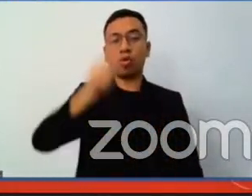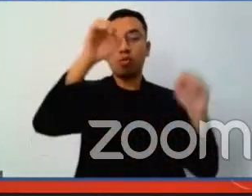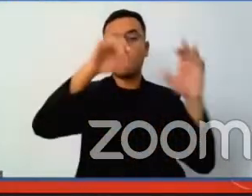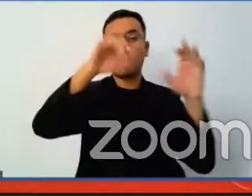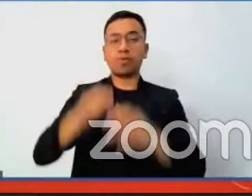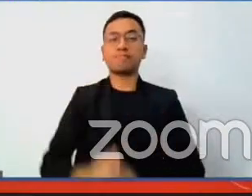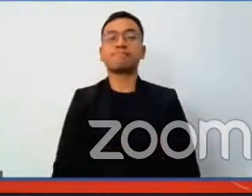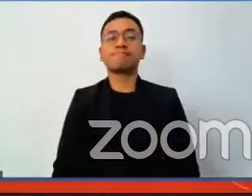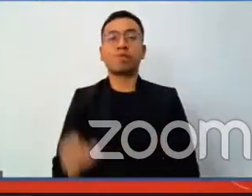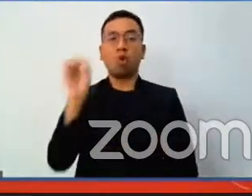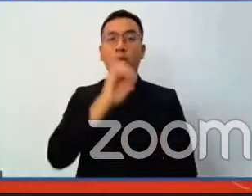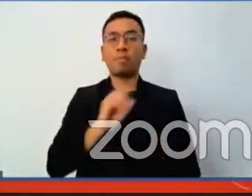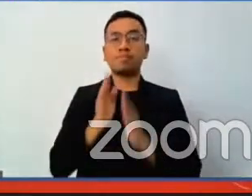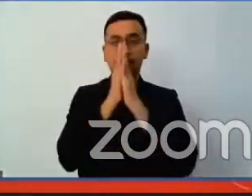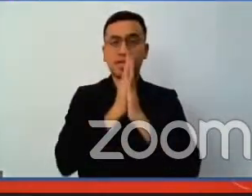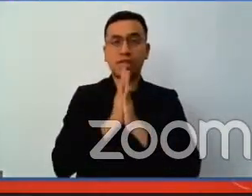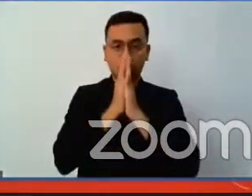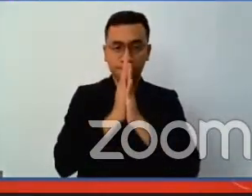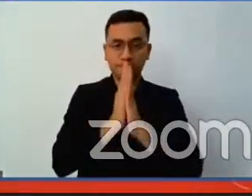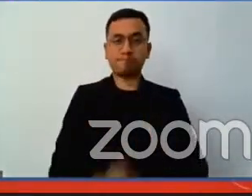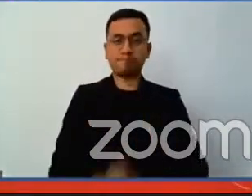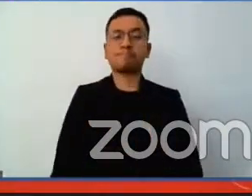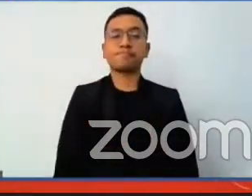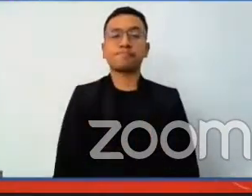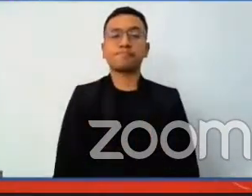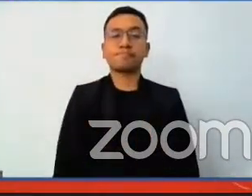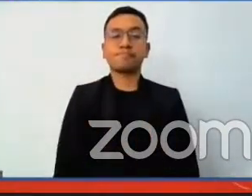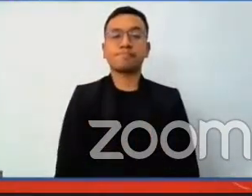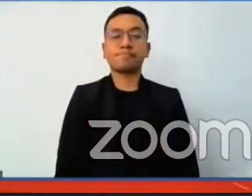Santi, Santi, Santi Om.